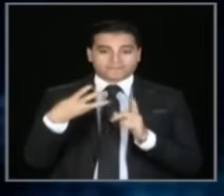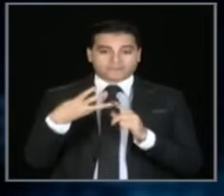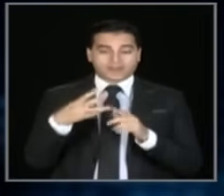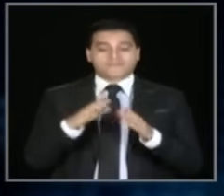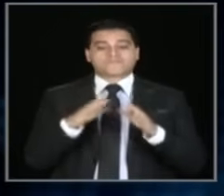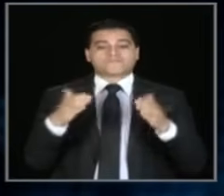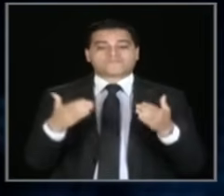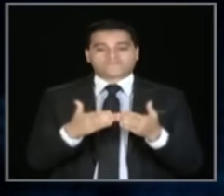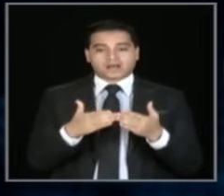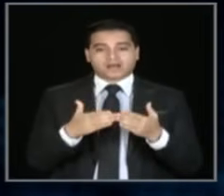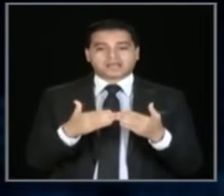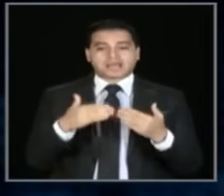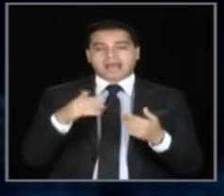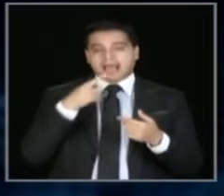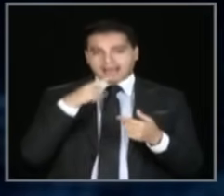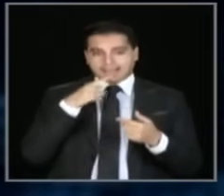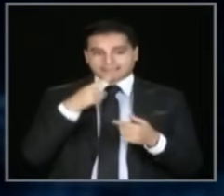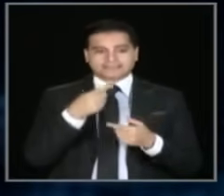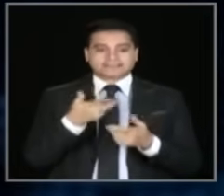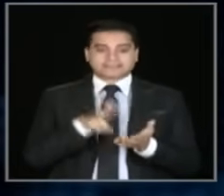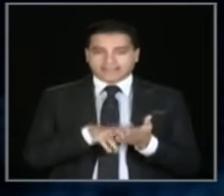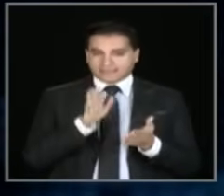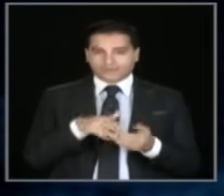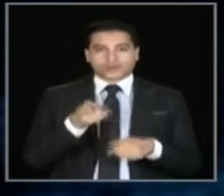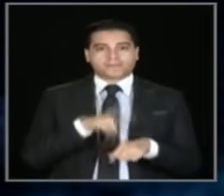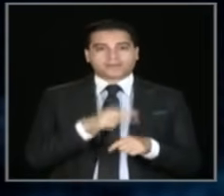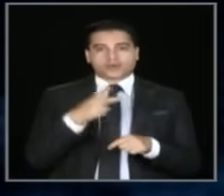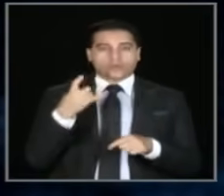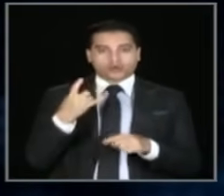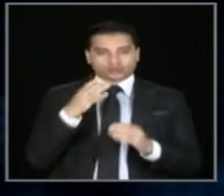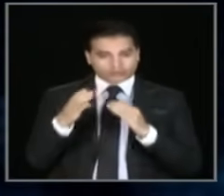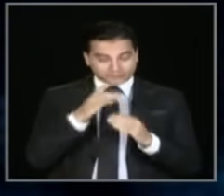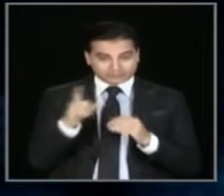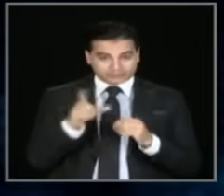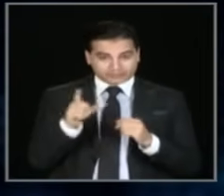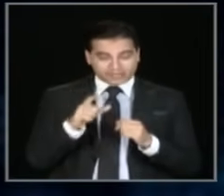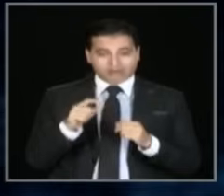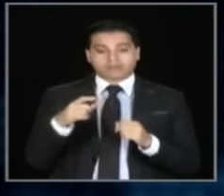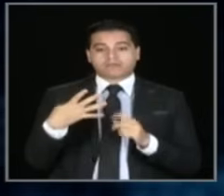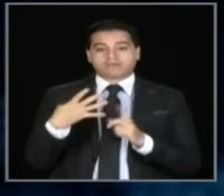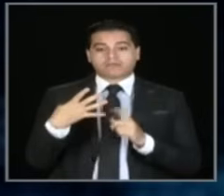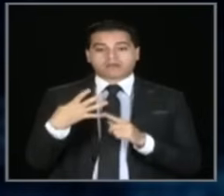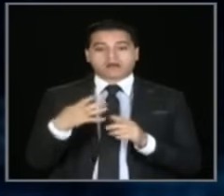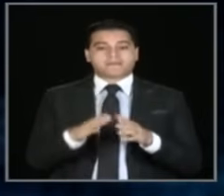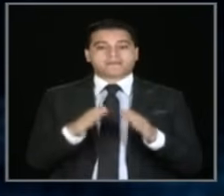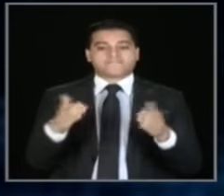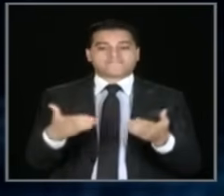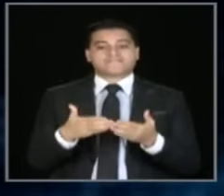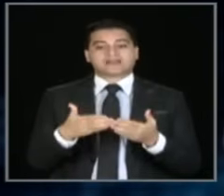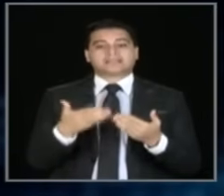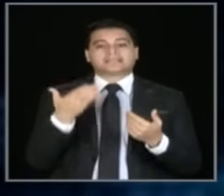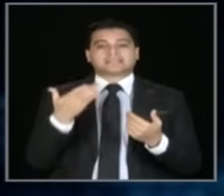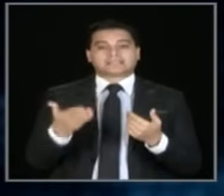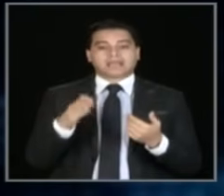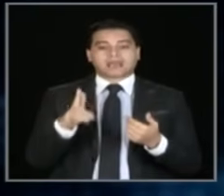في المركز الثالث فريق أليكس بثلاث نقاط و210 نقطة إجابات صحيحة. في المركز الرابع